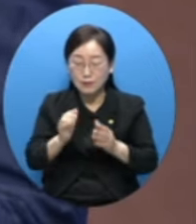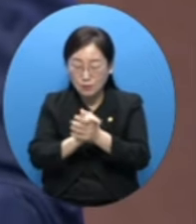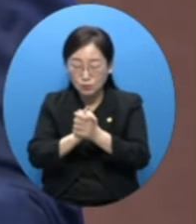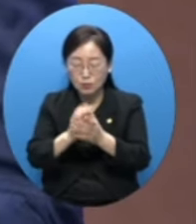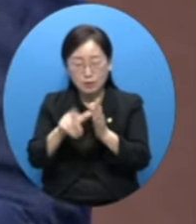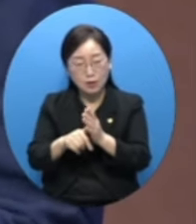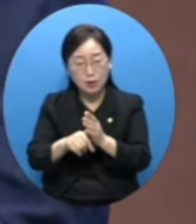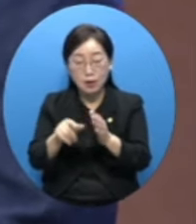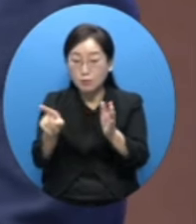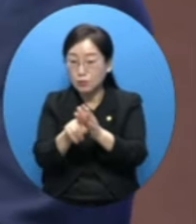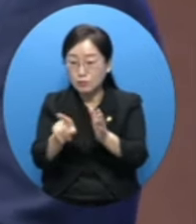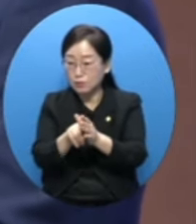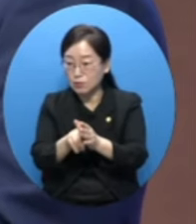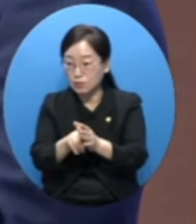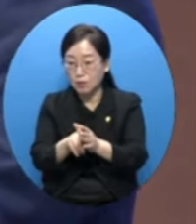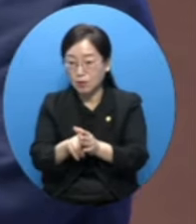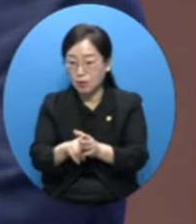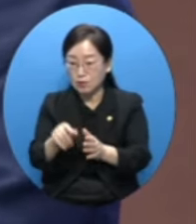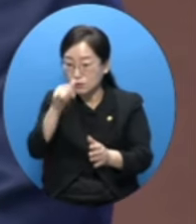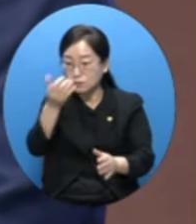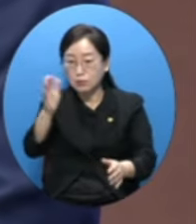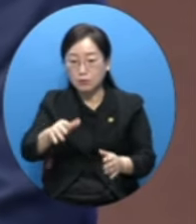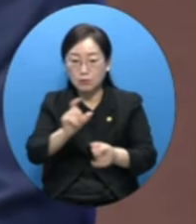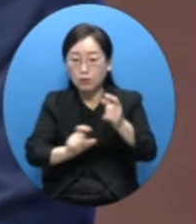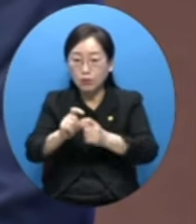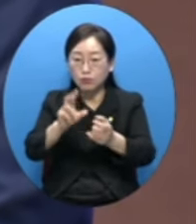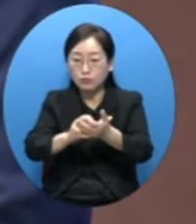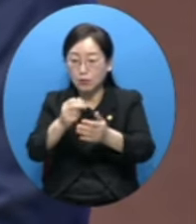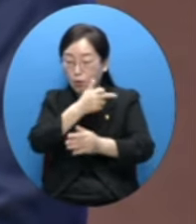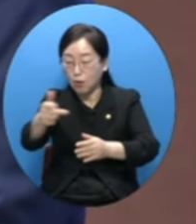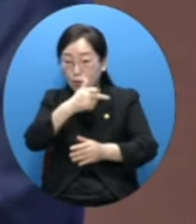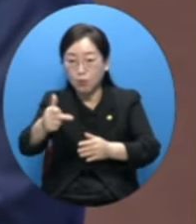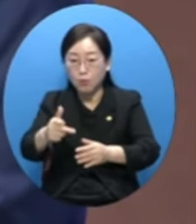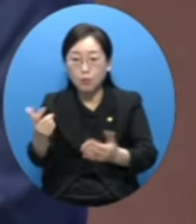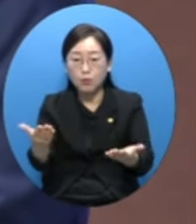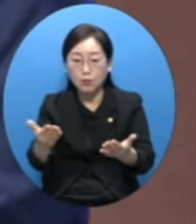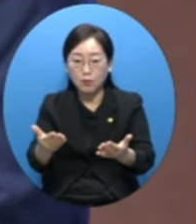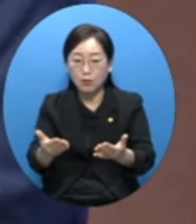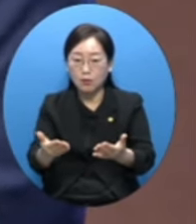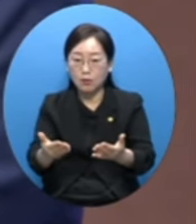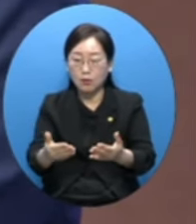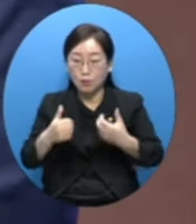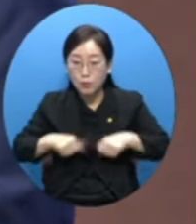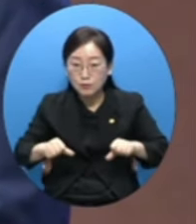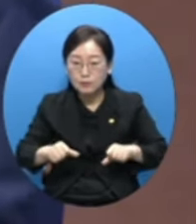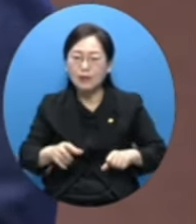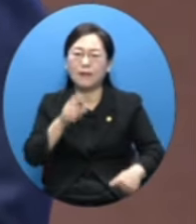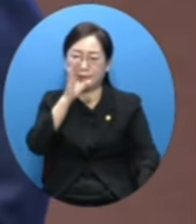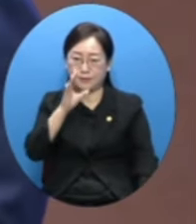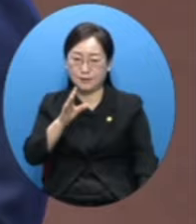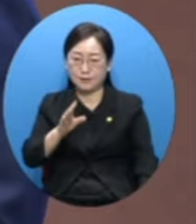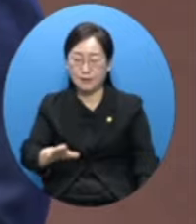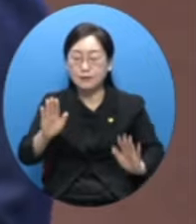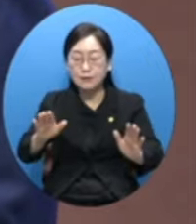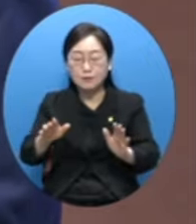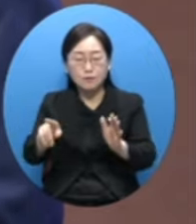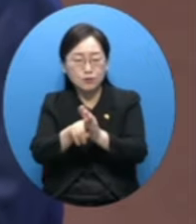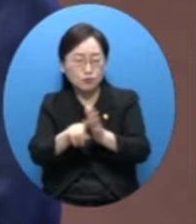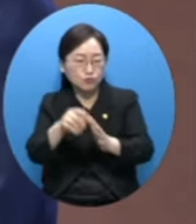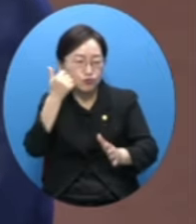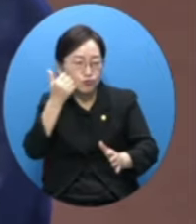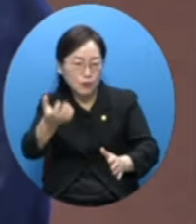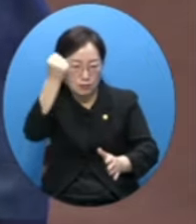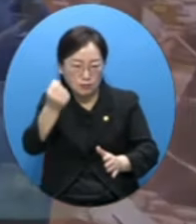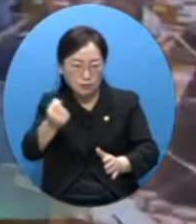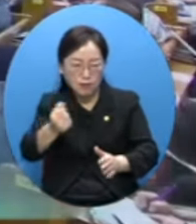않고 더 큰 문제가 다가온다고 멈추면 절대로 문제를 해결을 받을 수가 없는 것입니다. 주님은 믿음의 사람을 찾고 계십니다. 마가복음